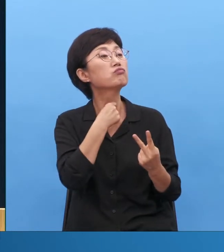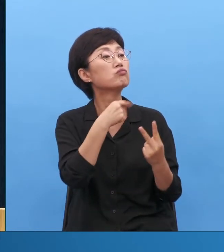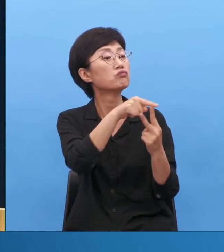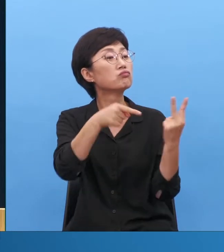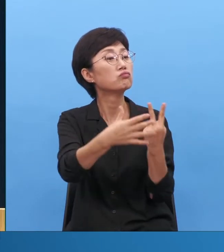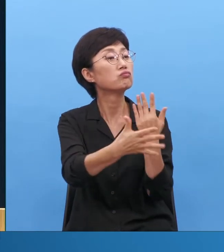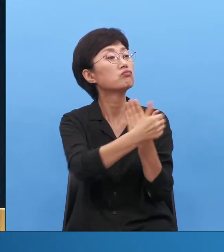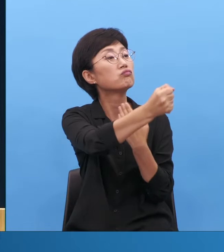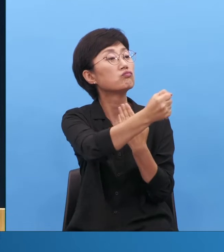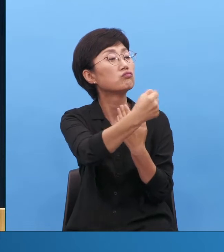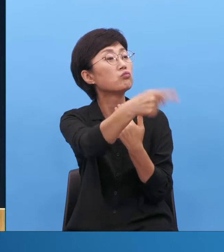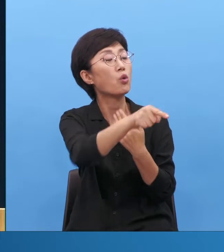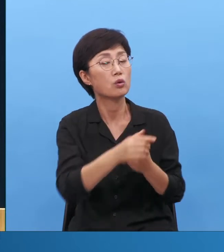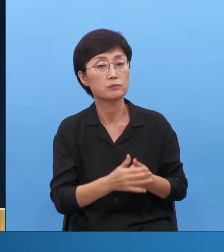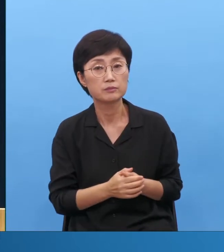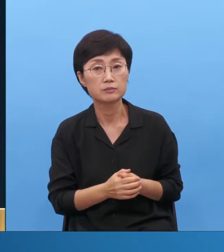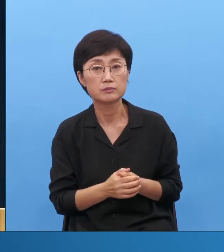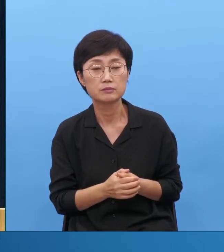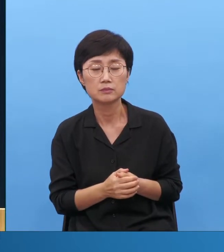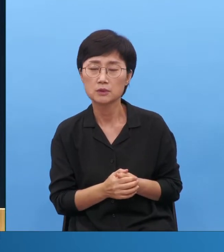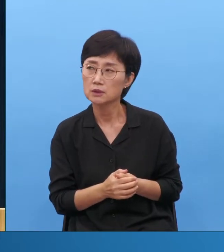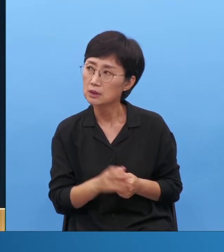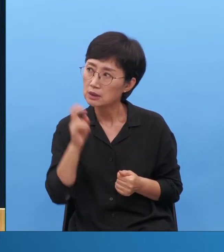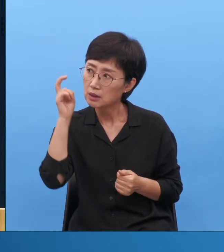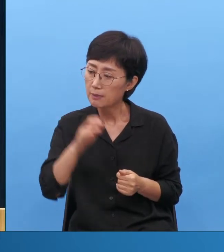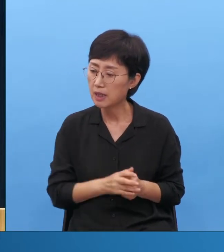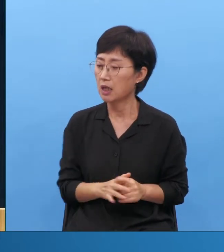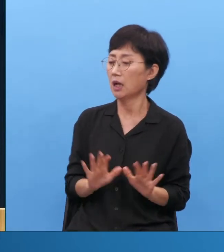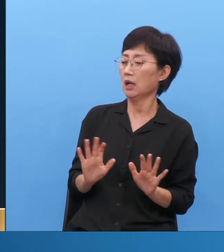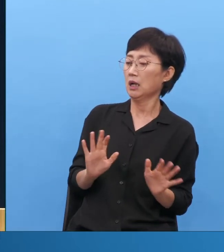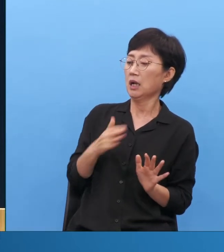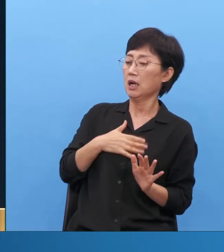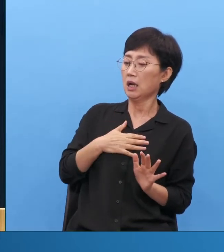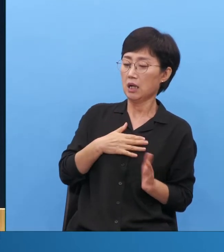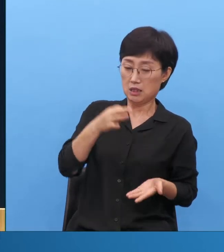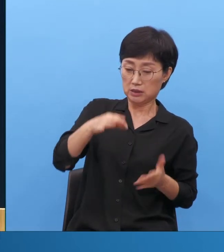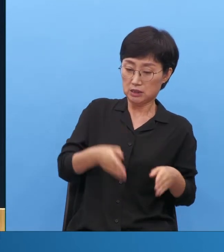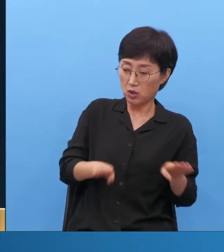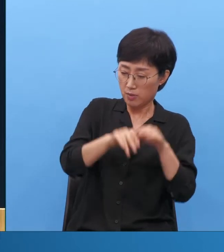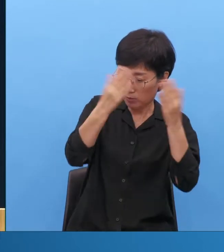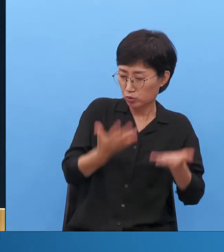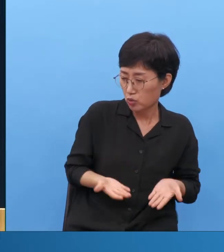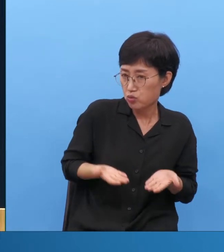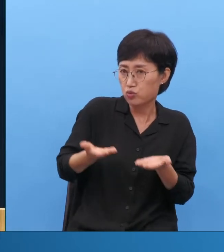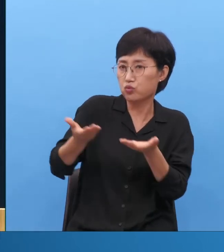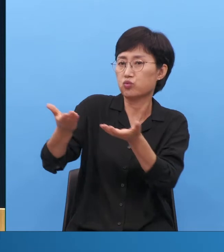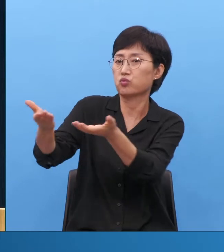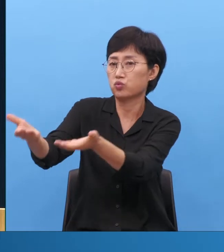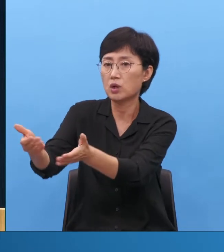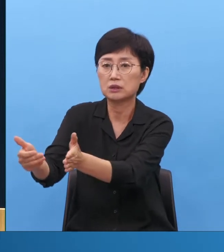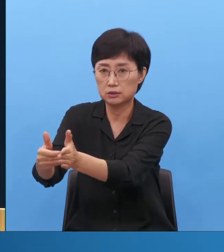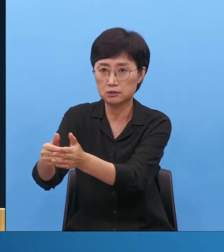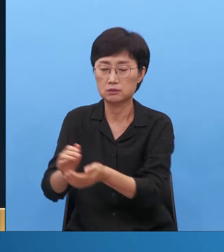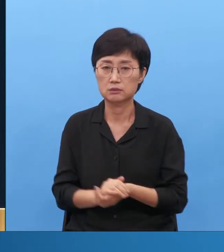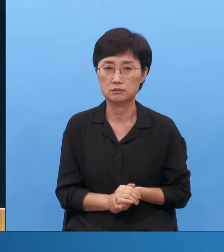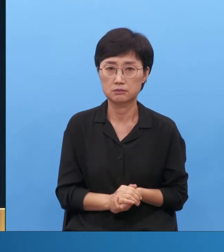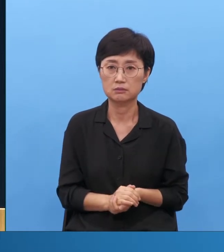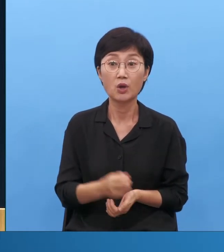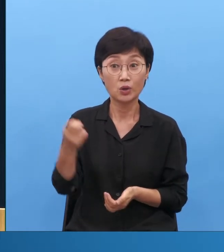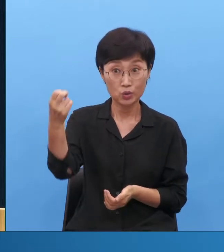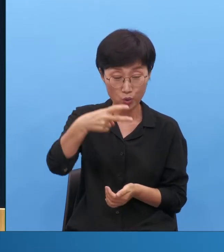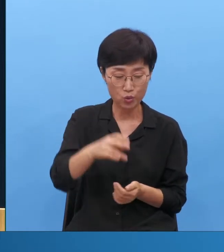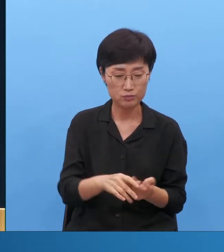your belongings, or you want to go to jail?" 제가 알기로는 다 내놓은 걸로 알고 있어요. From what I know, I think he gave over all his possessions. 가까운 필리핀 또 필리핀